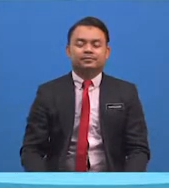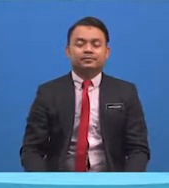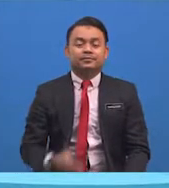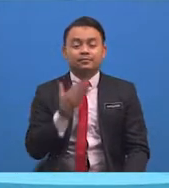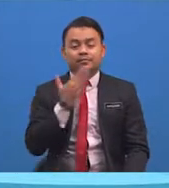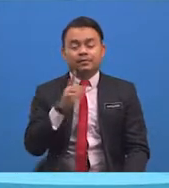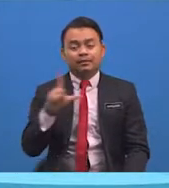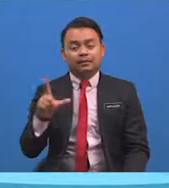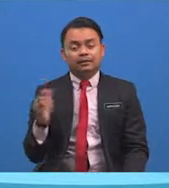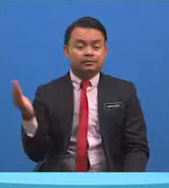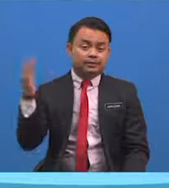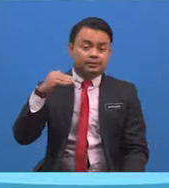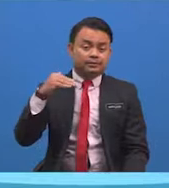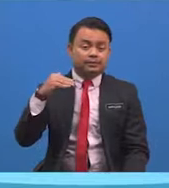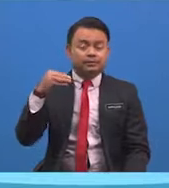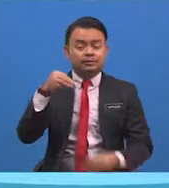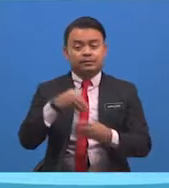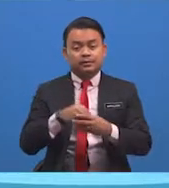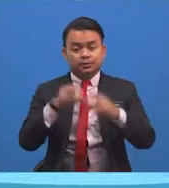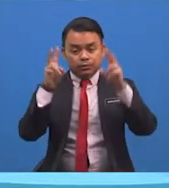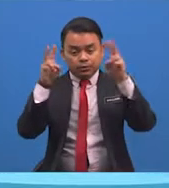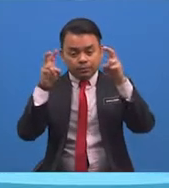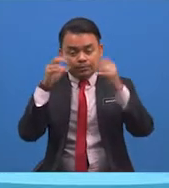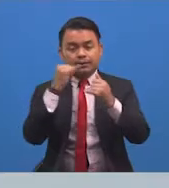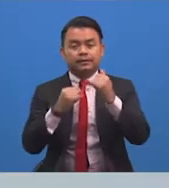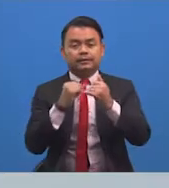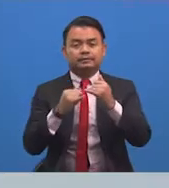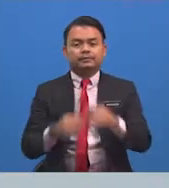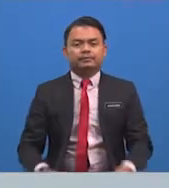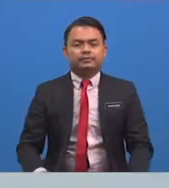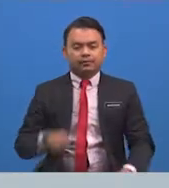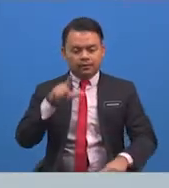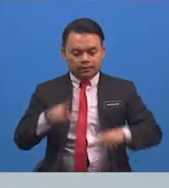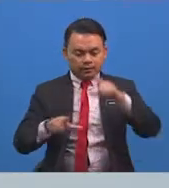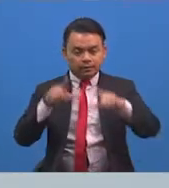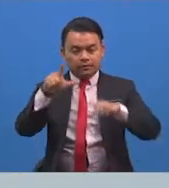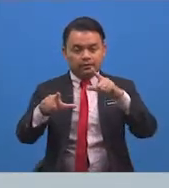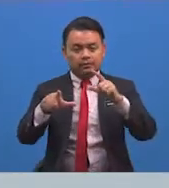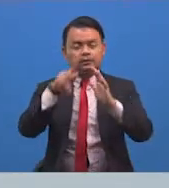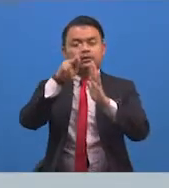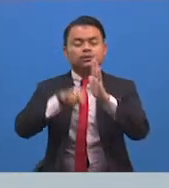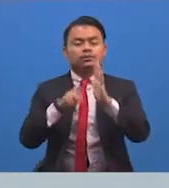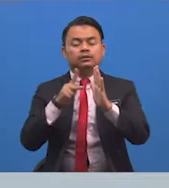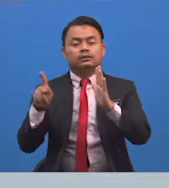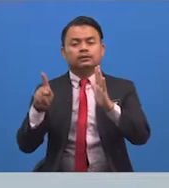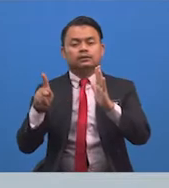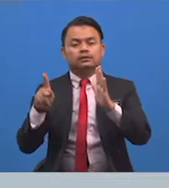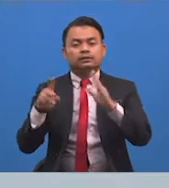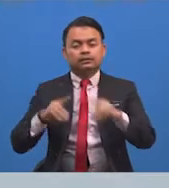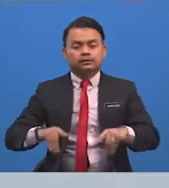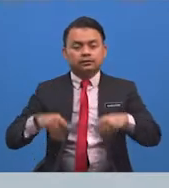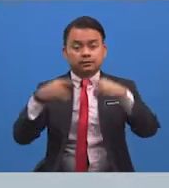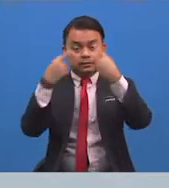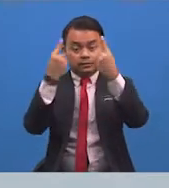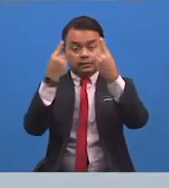Baiklah, mari kita ke topik yang terakhir, iaitu langkah-langkah mengurangkan kesan